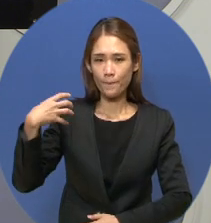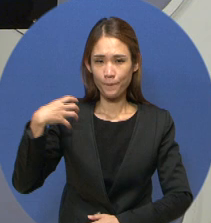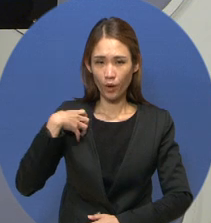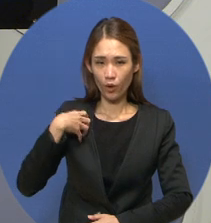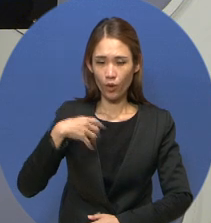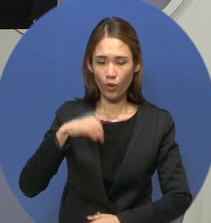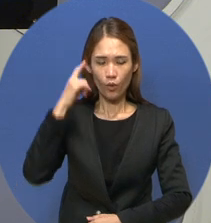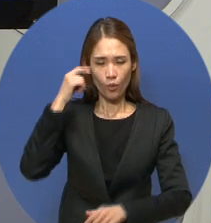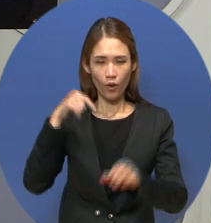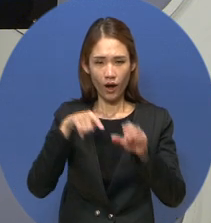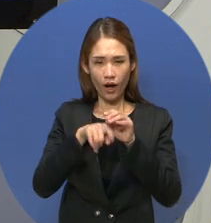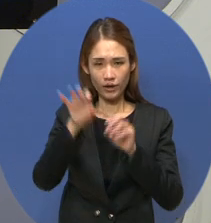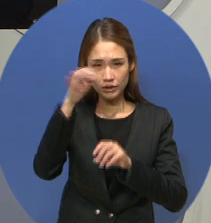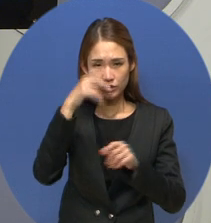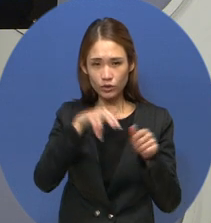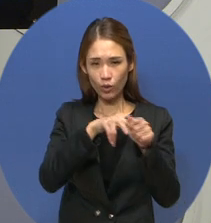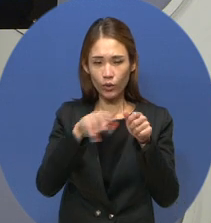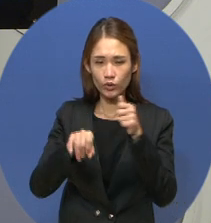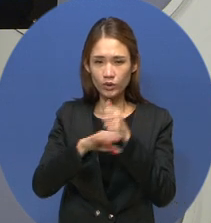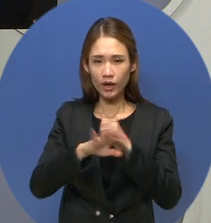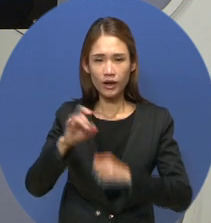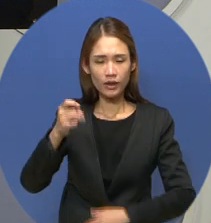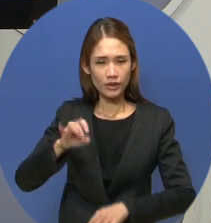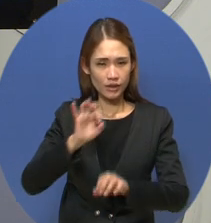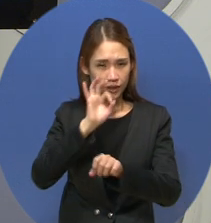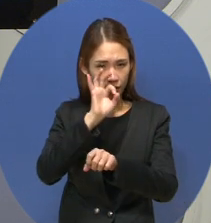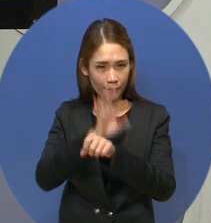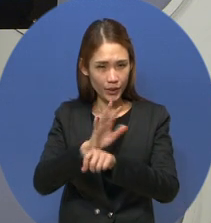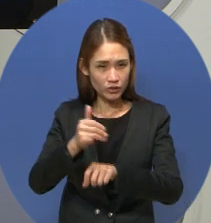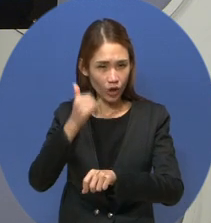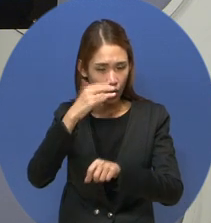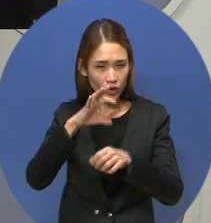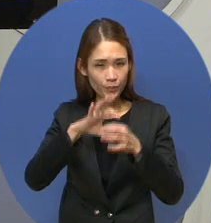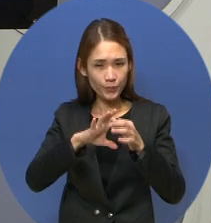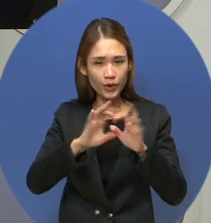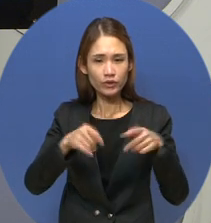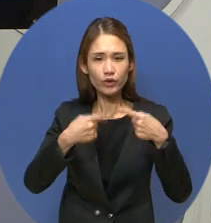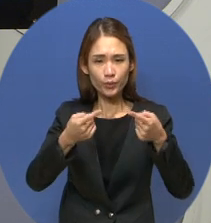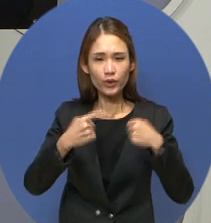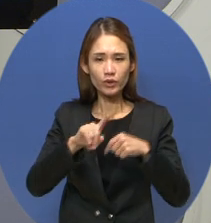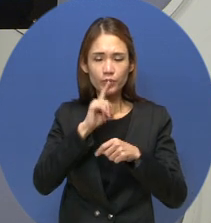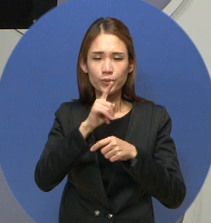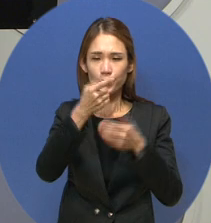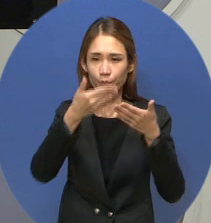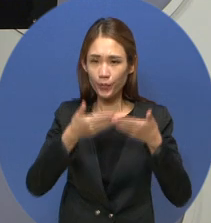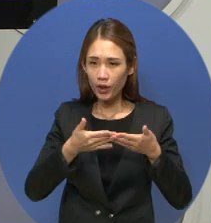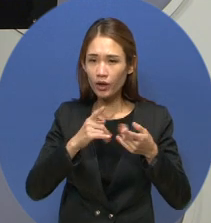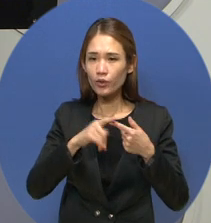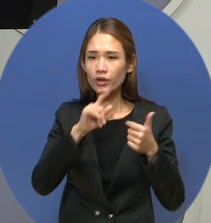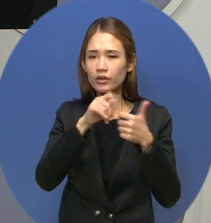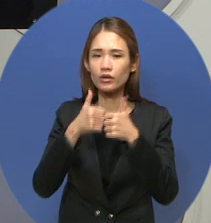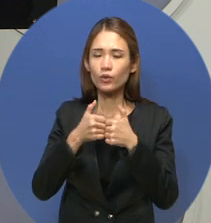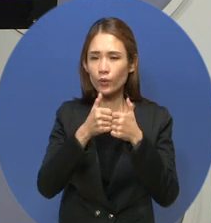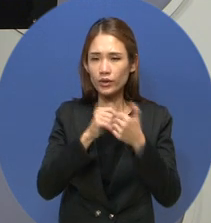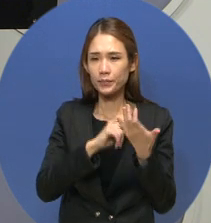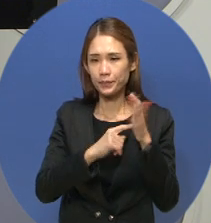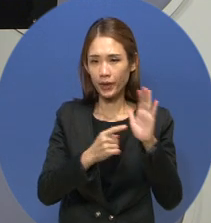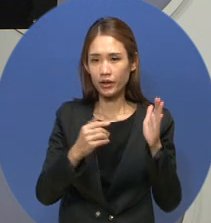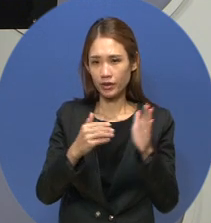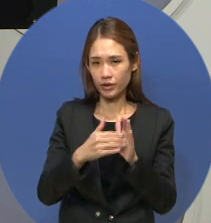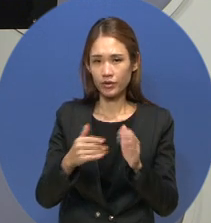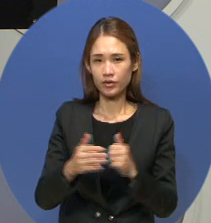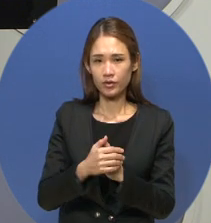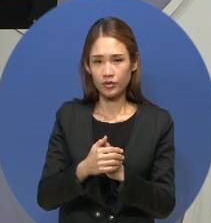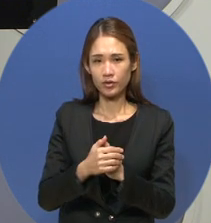정보통신부 로부터 간편한 전화기 반출입 명부 추진방안을 보고받고 이를 논의했다 고 밝혔는데요